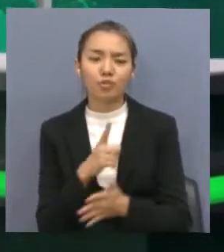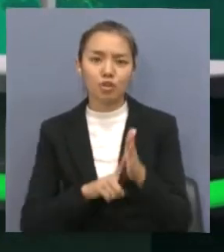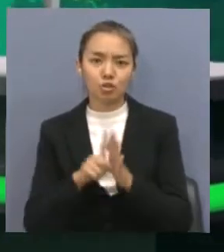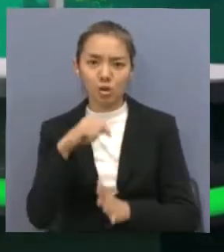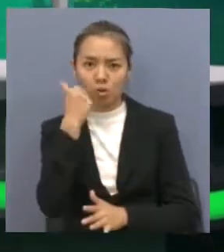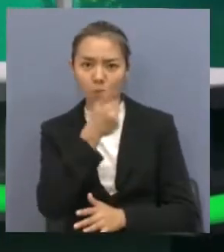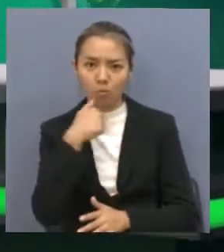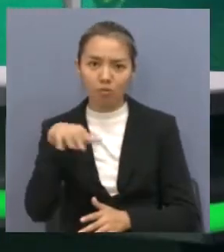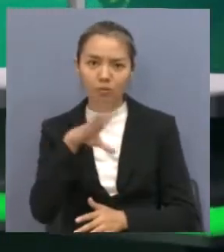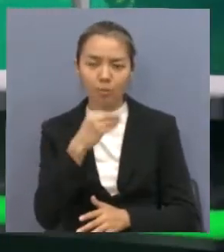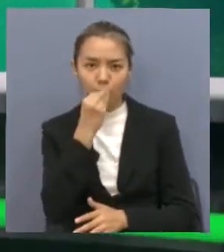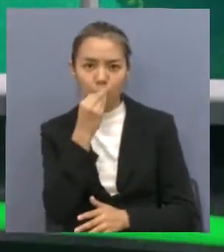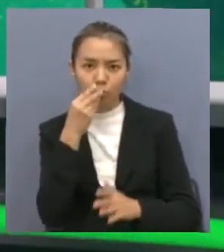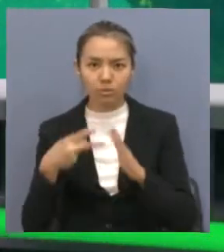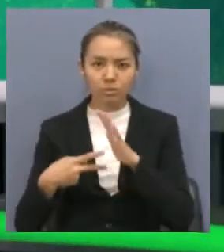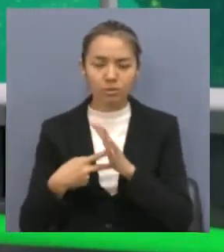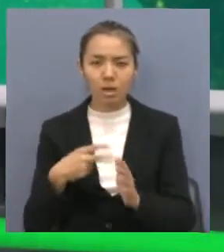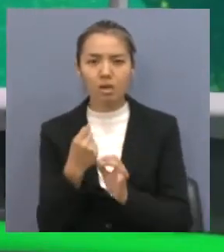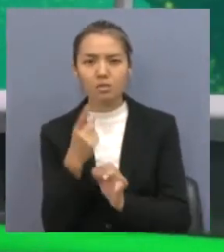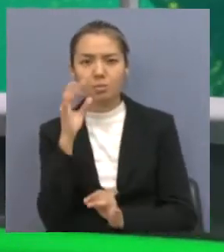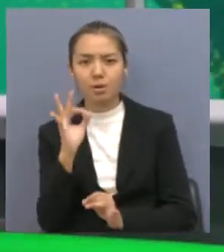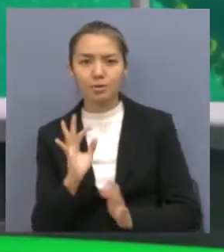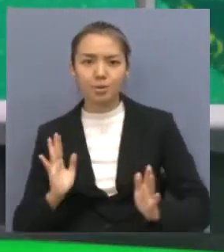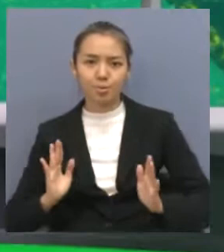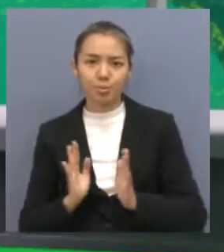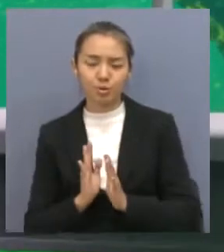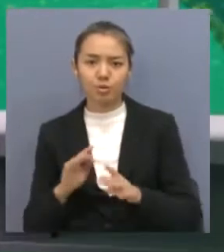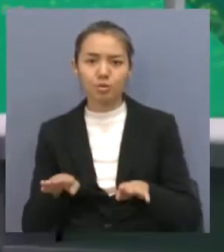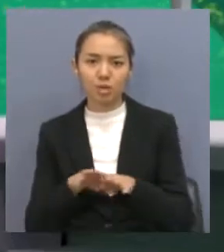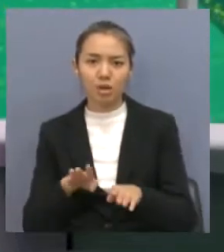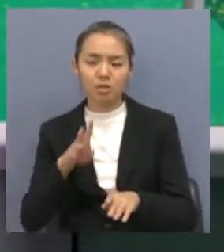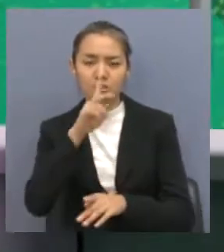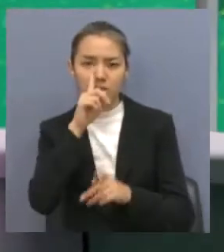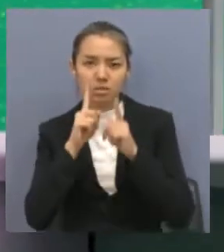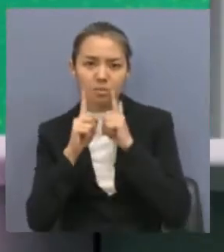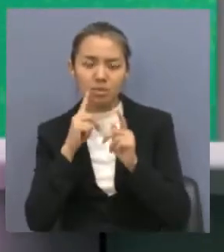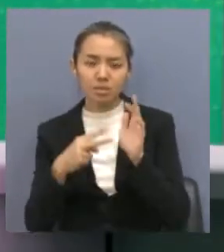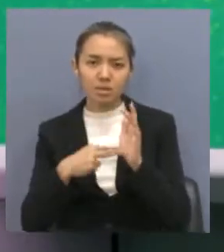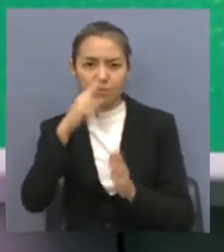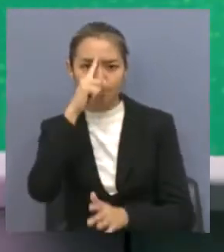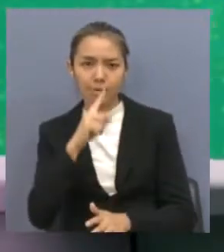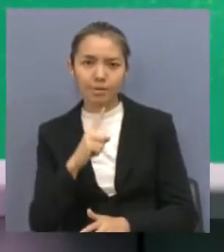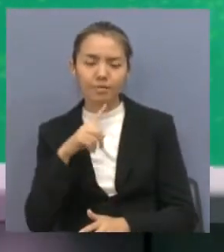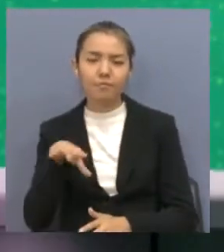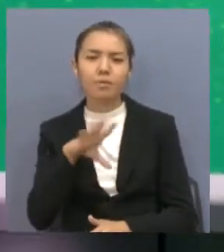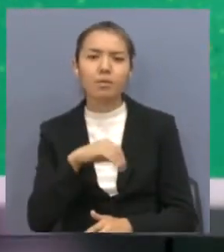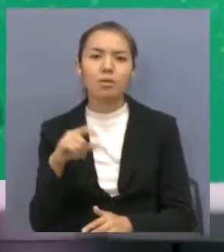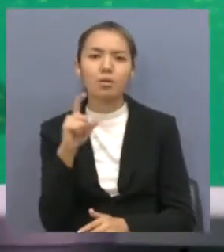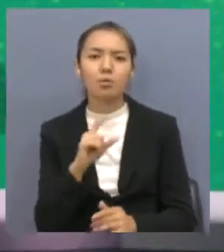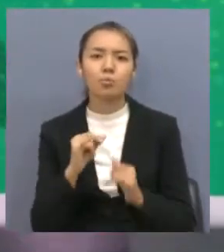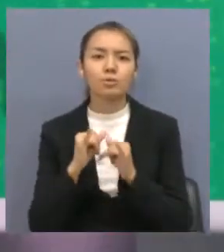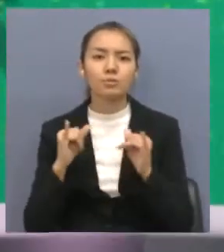басынан бері елде азық-түліктің бағасы 11% қымбаттаған. Үкімет отырысында 7 айдағы елдің әлеуметтік-экономикалық